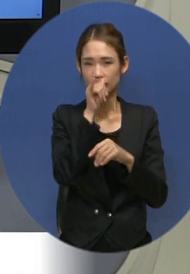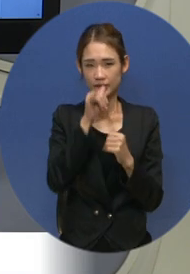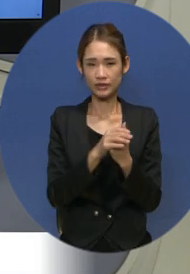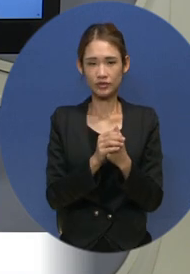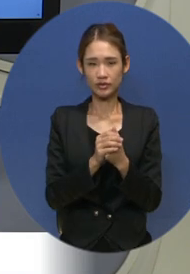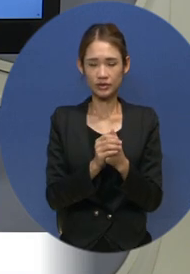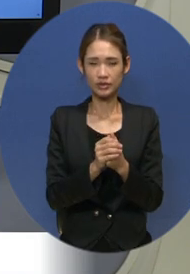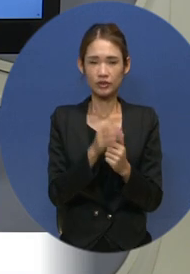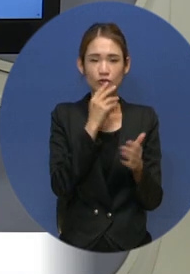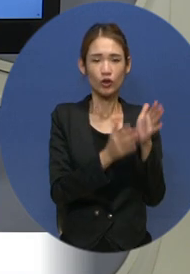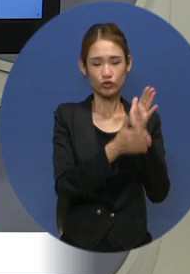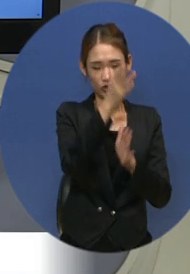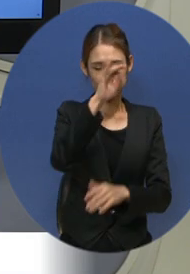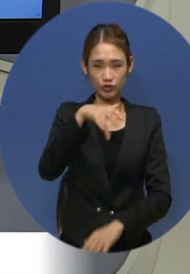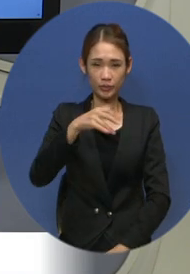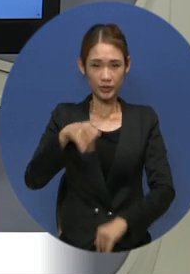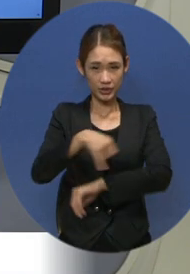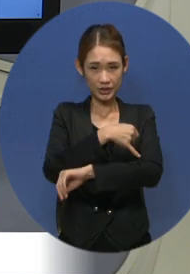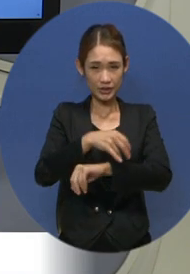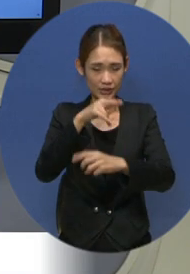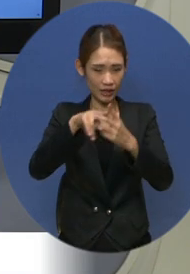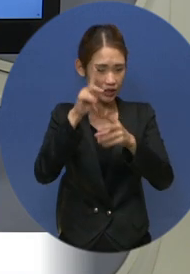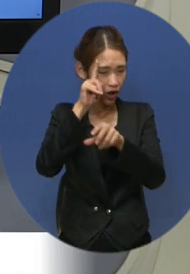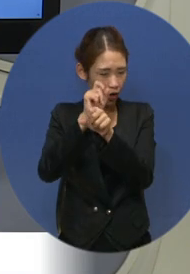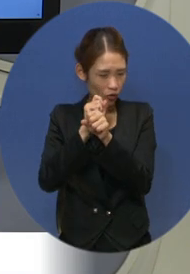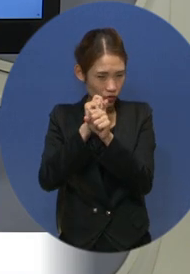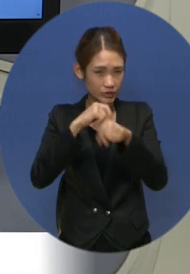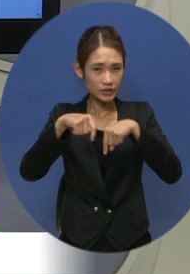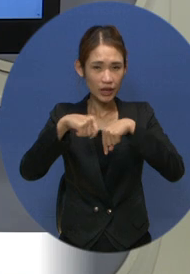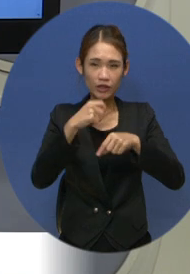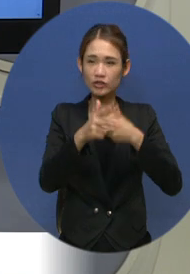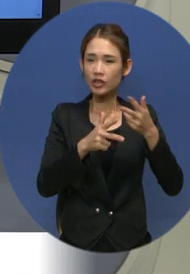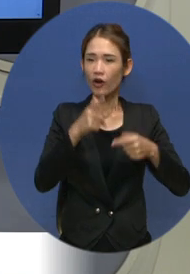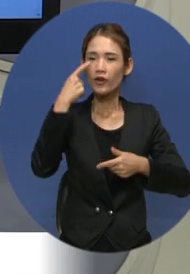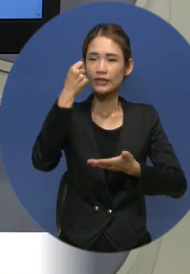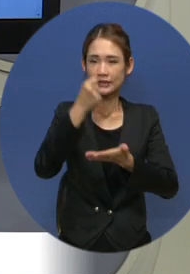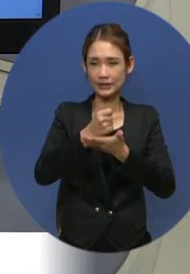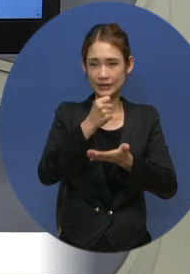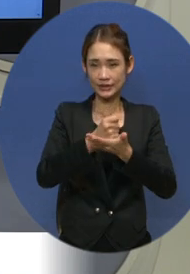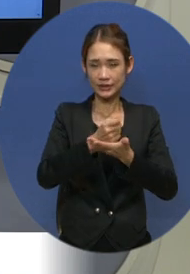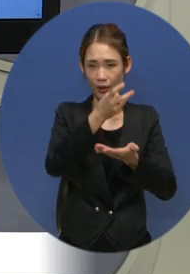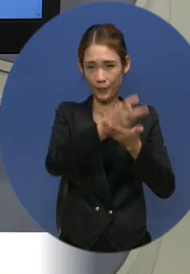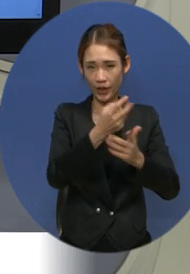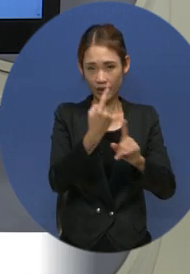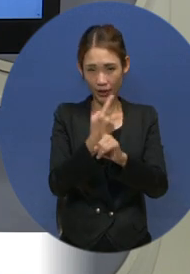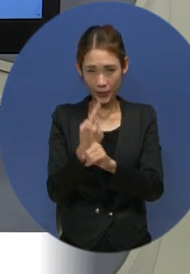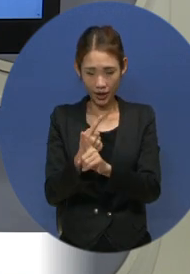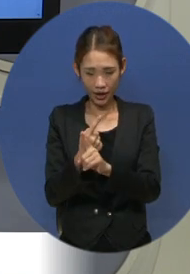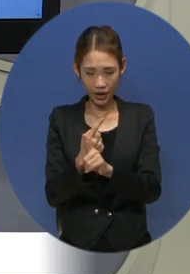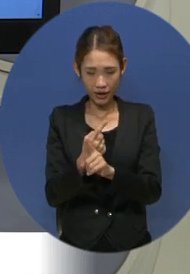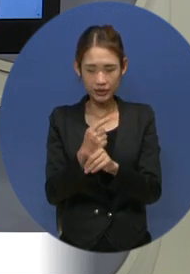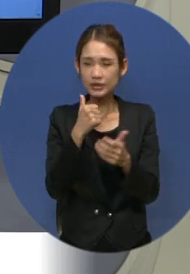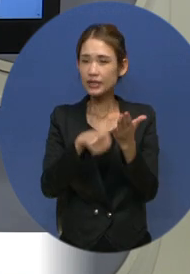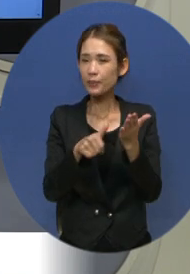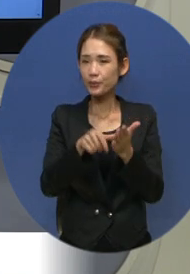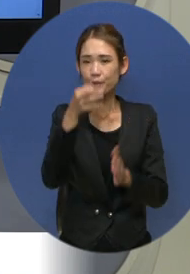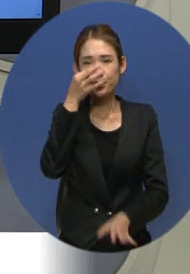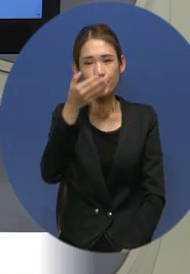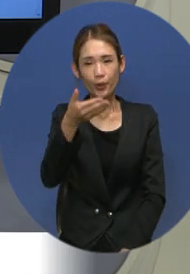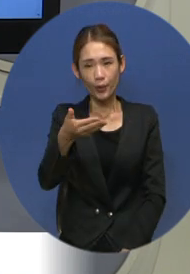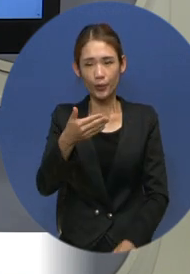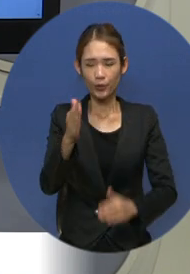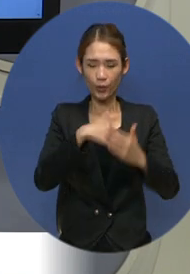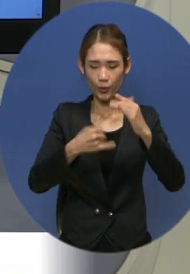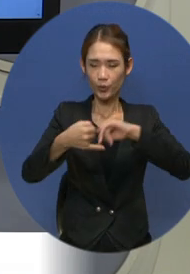시와 유니버설 디자인 센터가 연고 안 정책 사업과 인증제를 통해 개발된 제품을 선보이고 공공